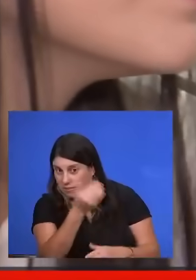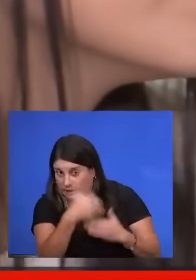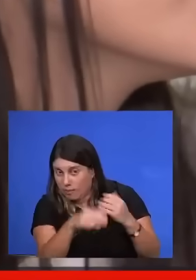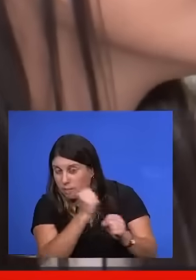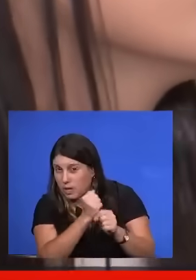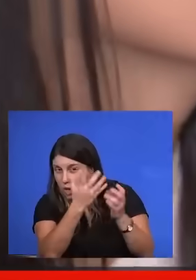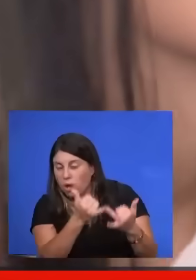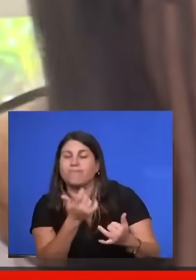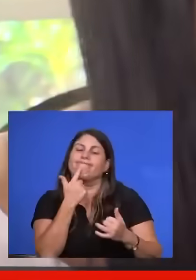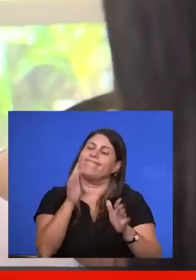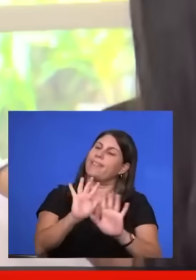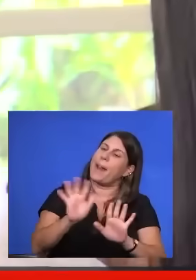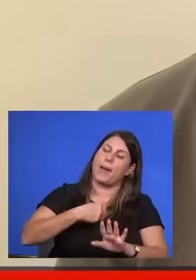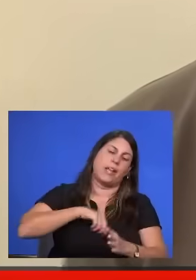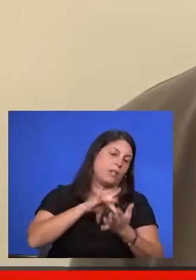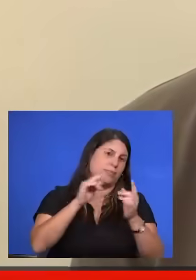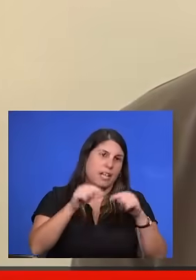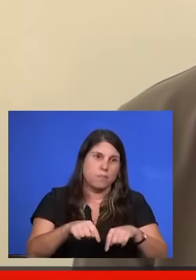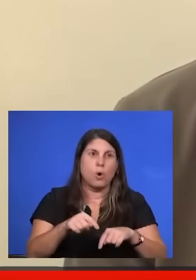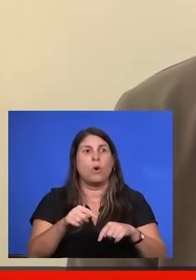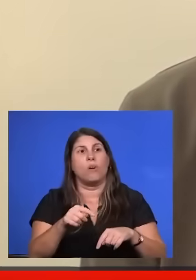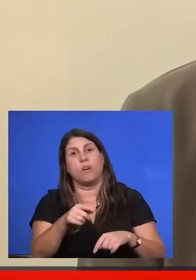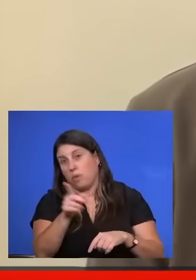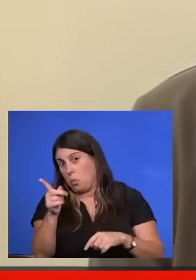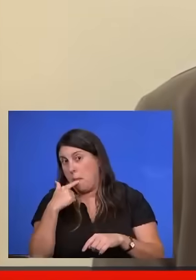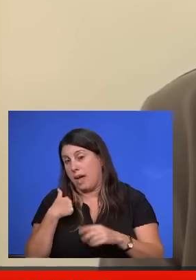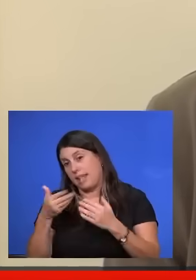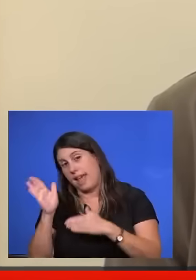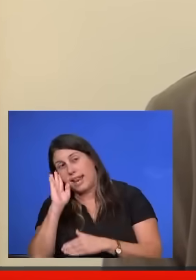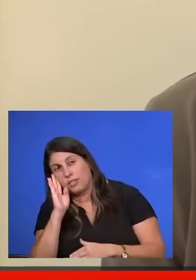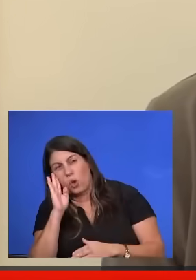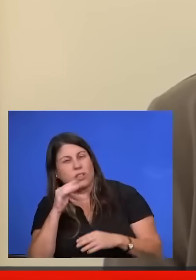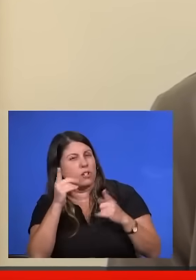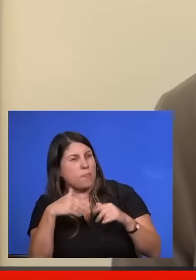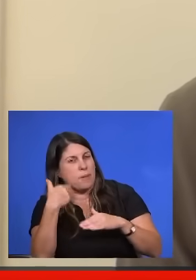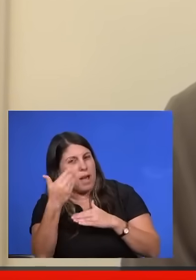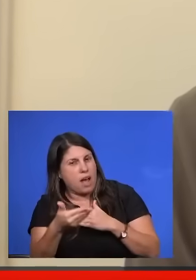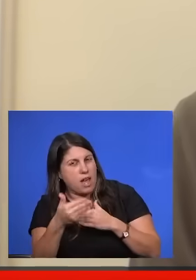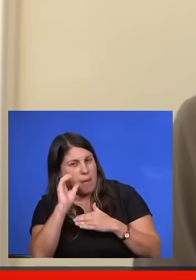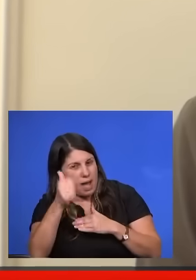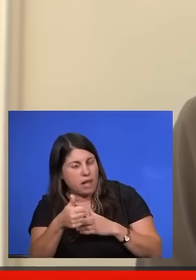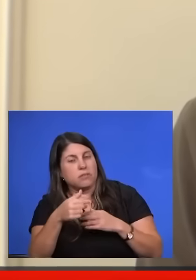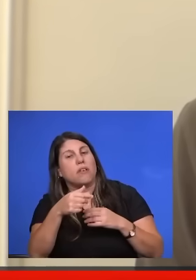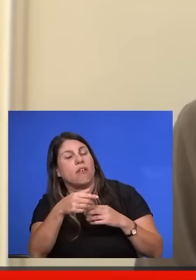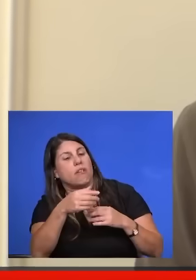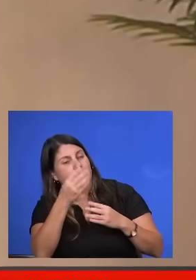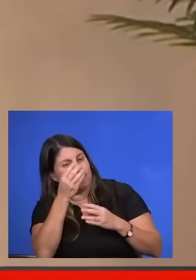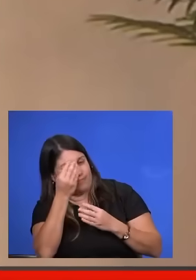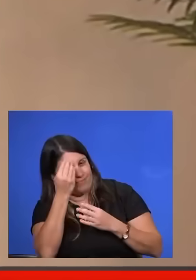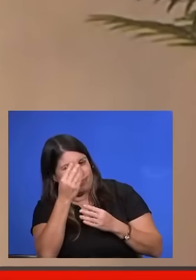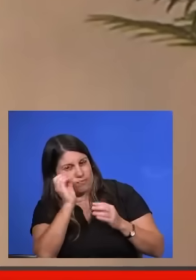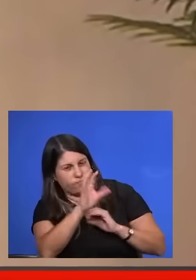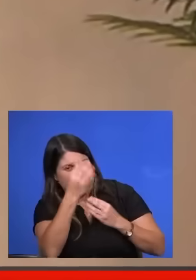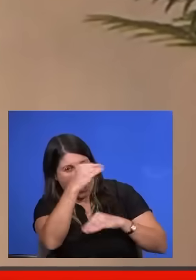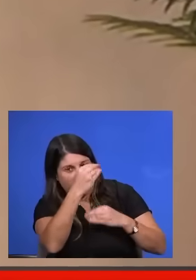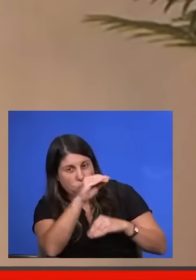פה, הוא אמר לי, לך לישון. ביום למחרת השארתי לו הודעות ש... אני מאוד רוצה לשמוע, שיתקשר אליי מיד שיוכל. כתבתי